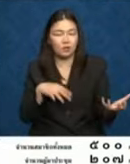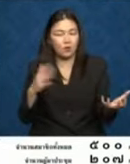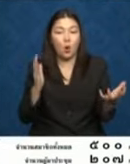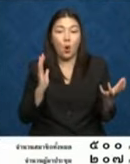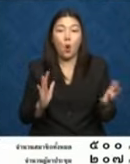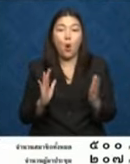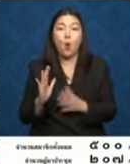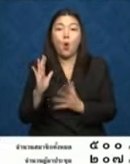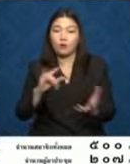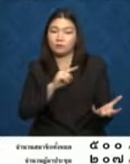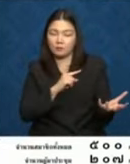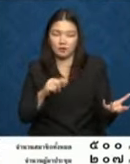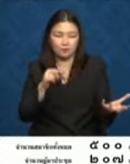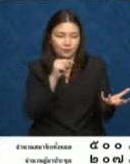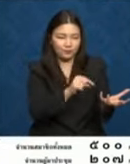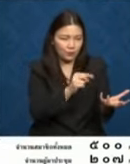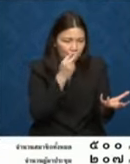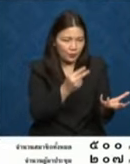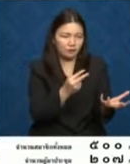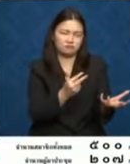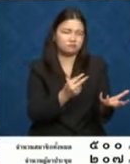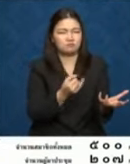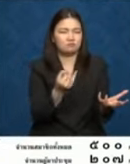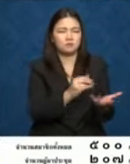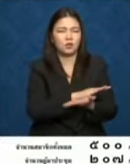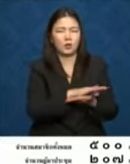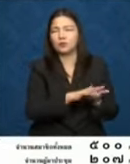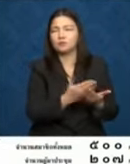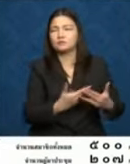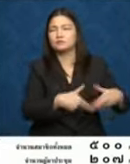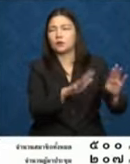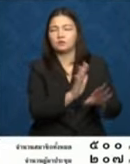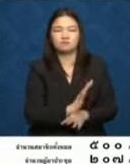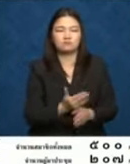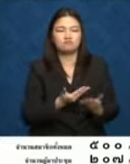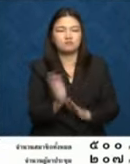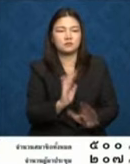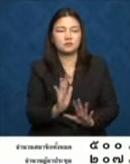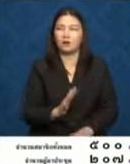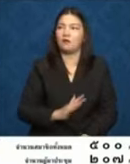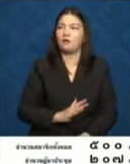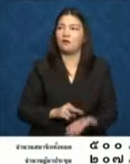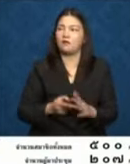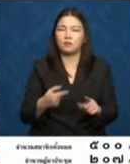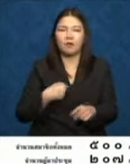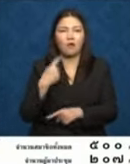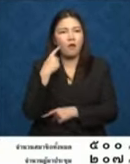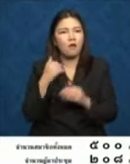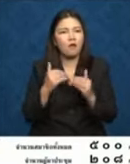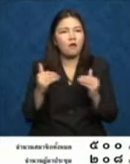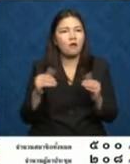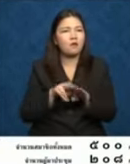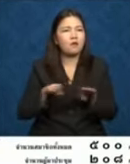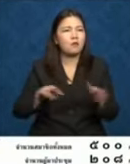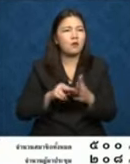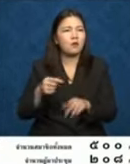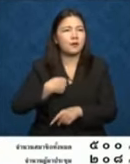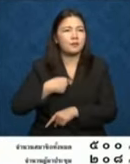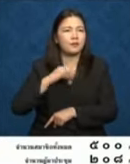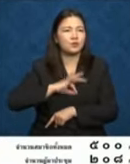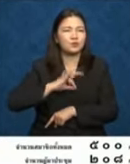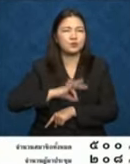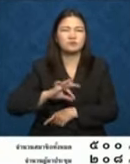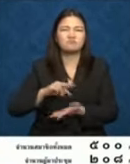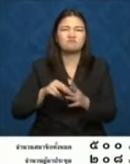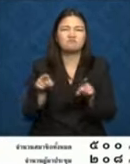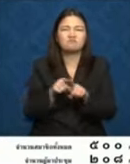จะถูกตัดสิทธิ์ลดสิทธิ์การจำหน่ายไปให้รายอื่นซึ่งระเบียบเงื่อนไขดังกล่าวไม่สอดคล้องกับเกษตรกรโคนมช